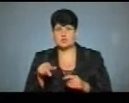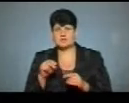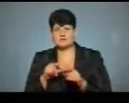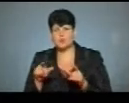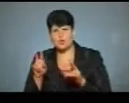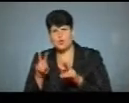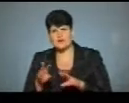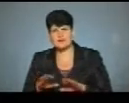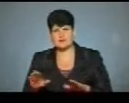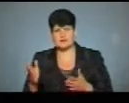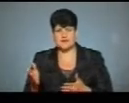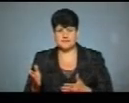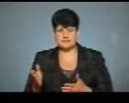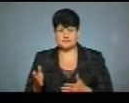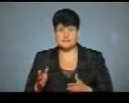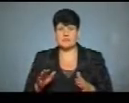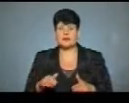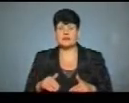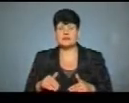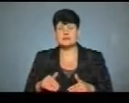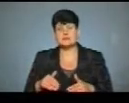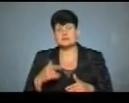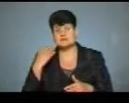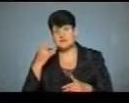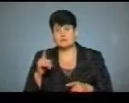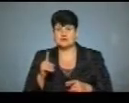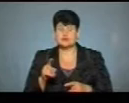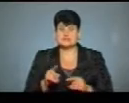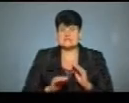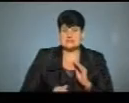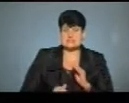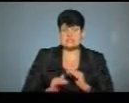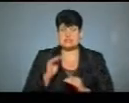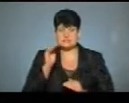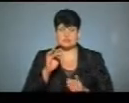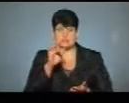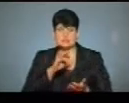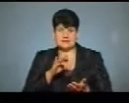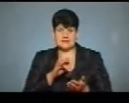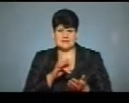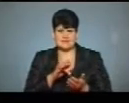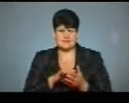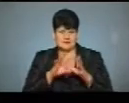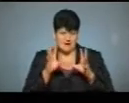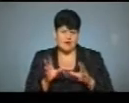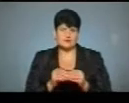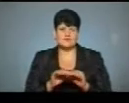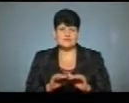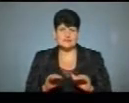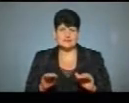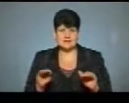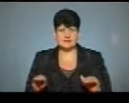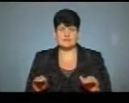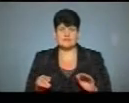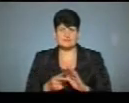дітей в школі і так далі. Але все-таки здавалось би так, ще за мого дитинства, коли централізовано усі діти